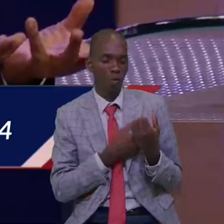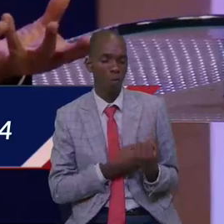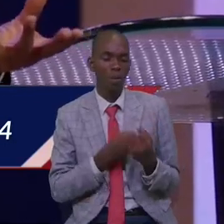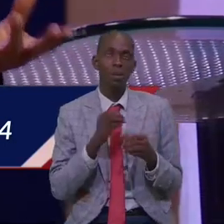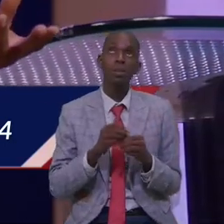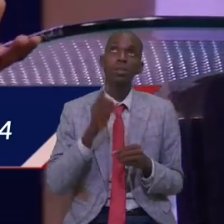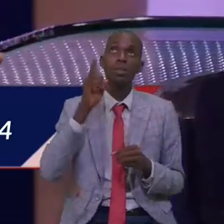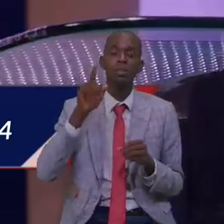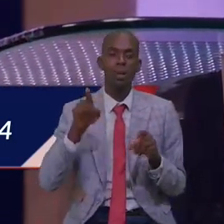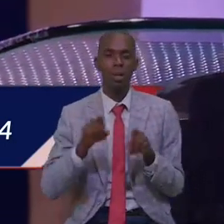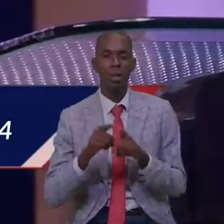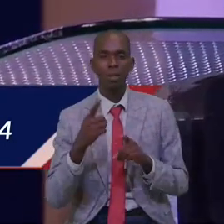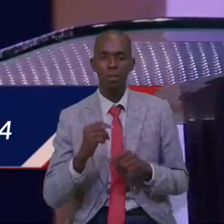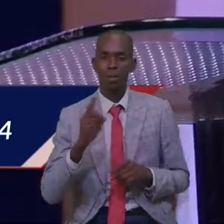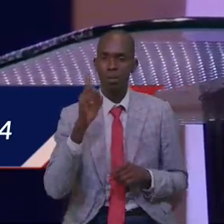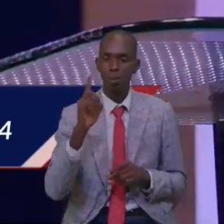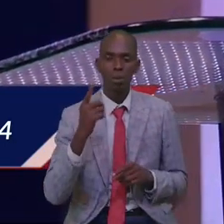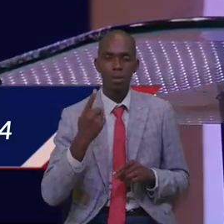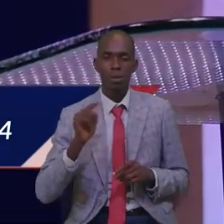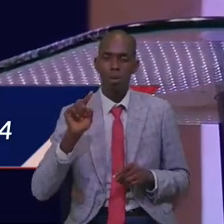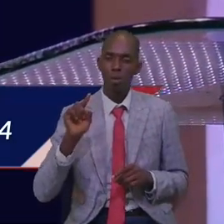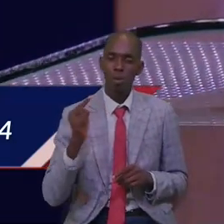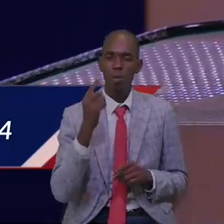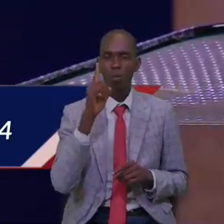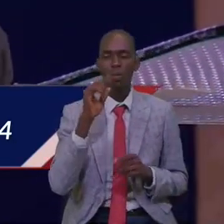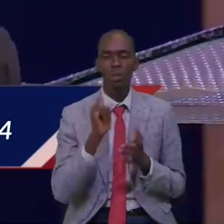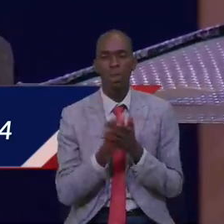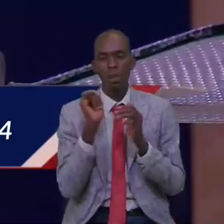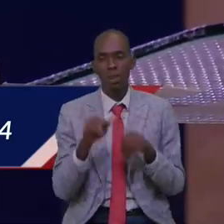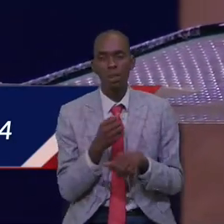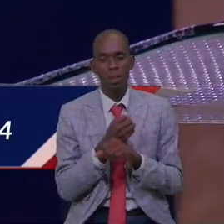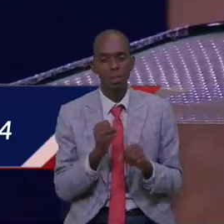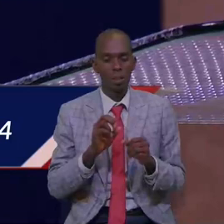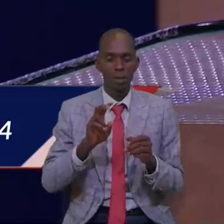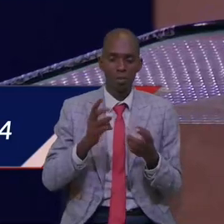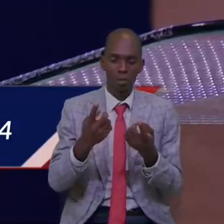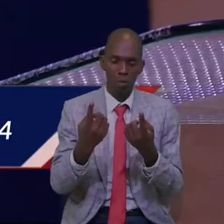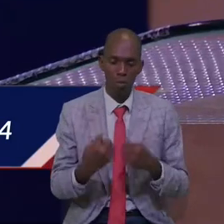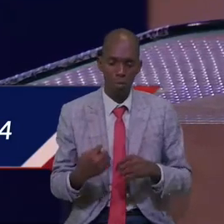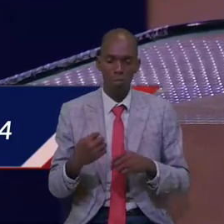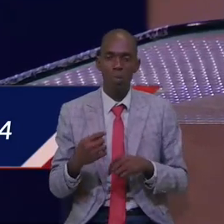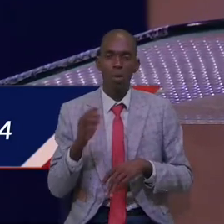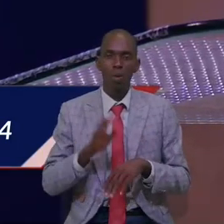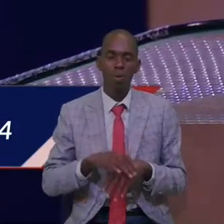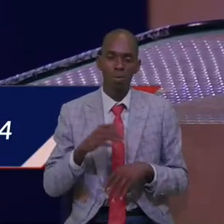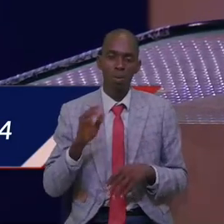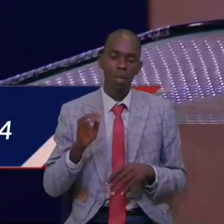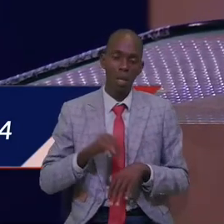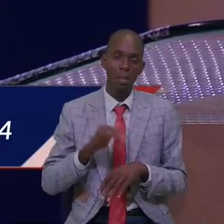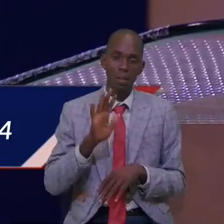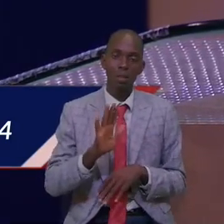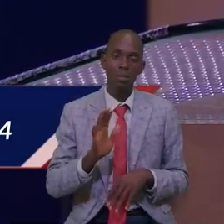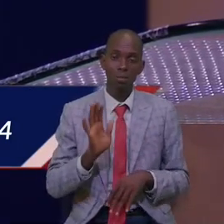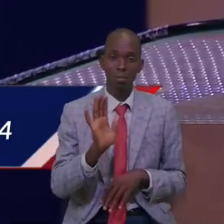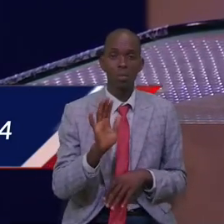confiance en Christ, qu'il est le seul qui puisse sauver, et il se prosterne à ses pieds, et que je